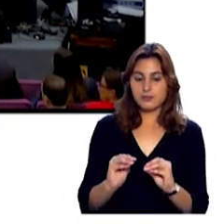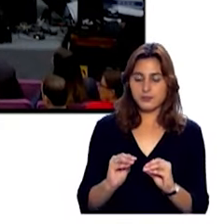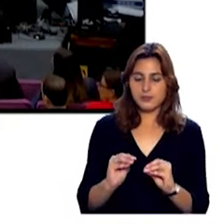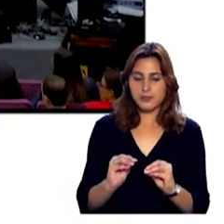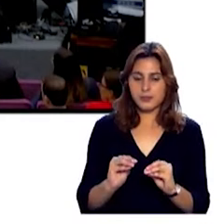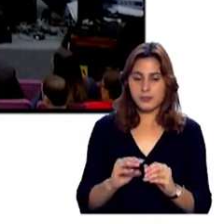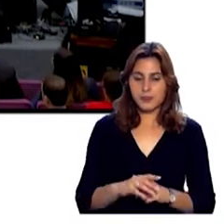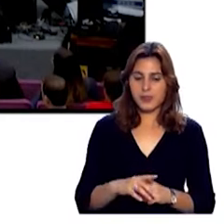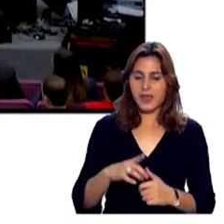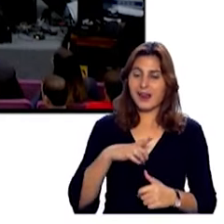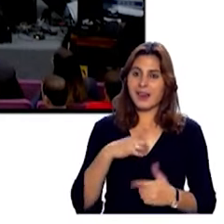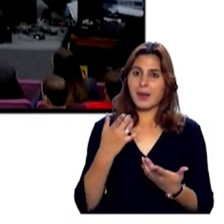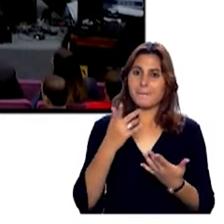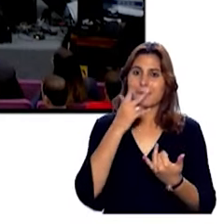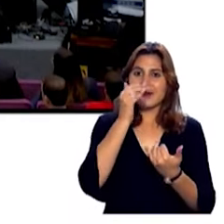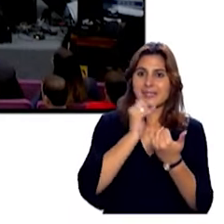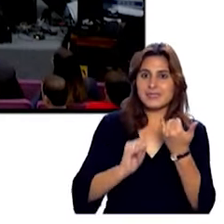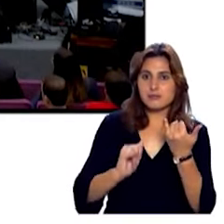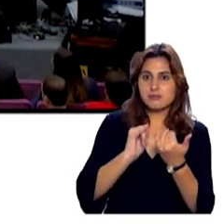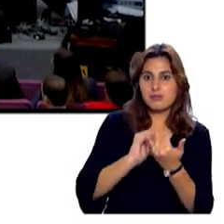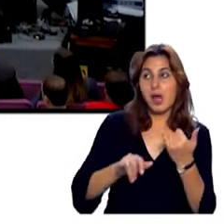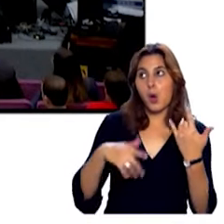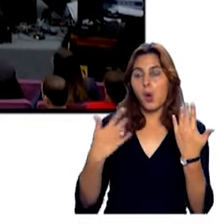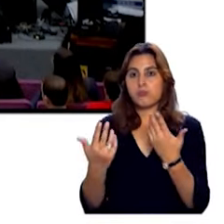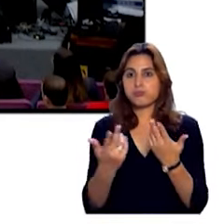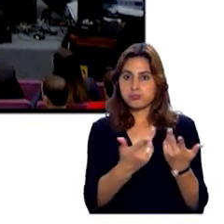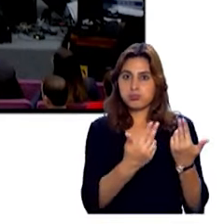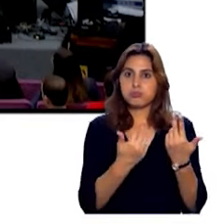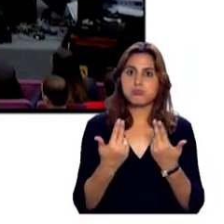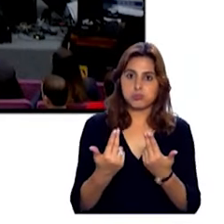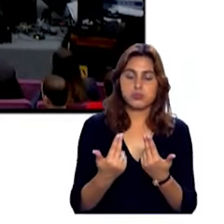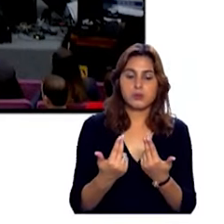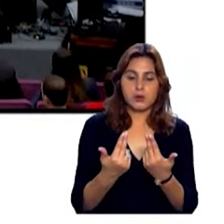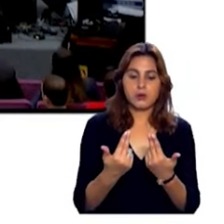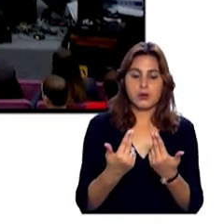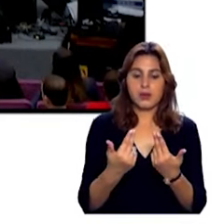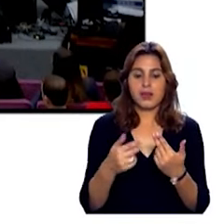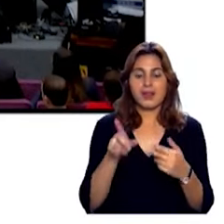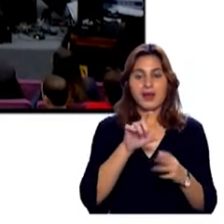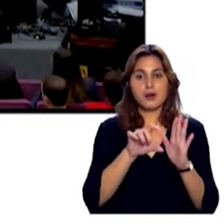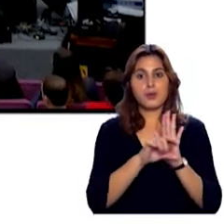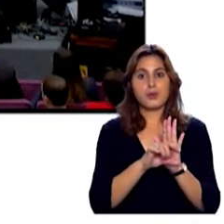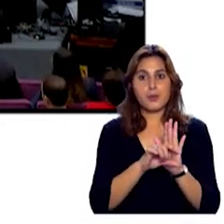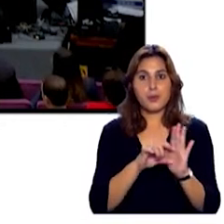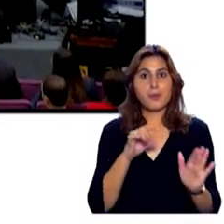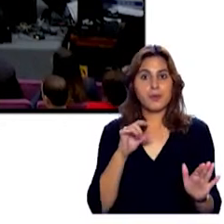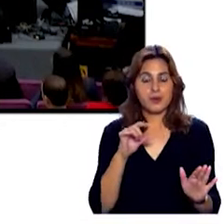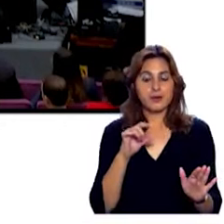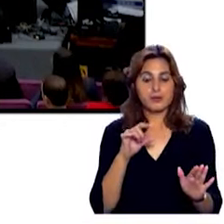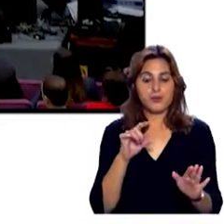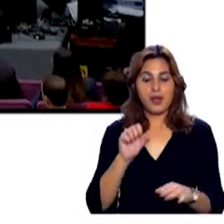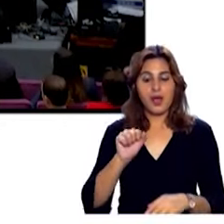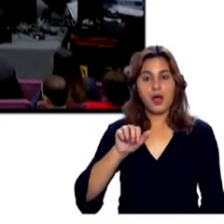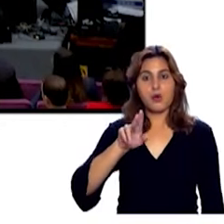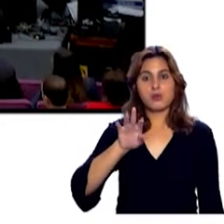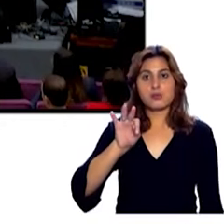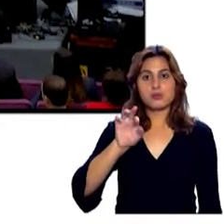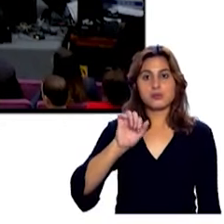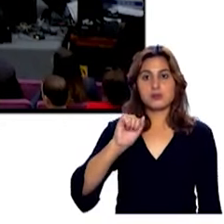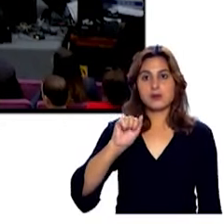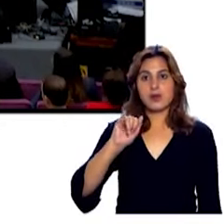se non uguale quasi copiata Dal paragrafo Della zpo austriaca Il ricorso in cassazione in ammissibile